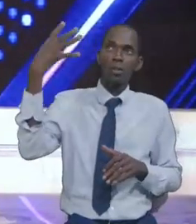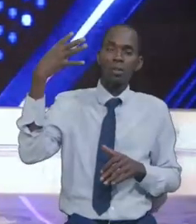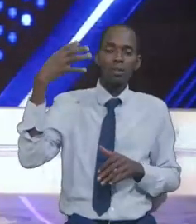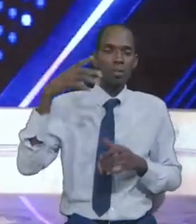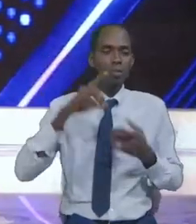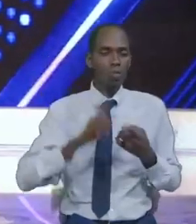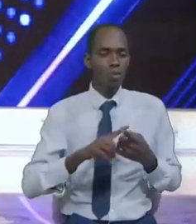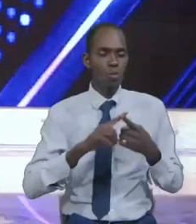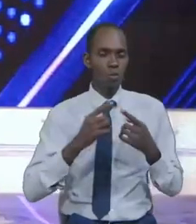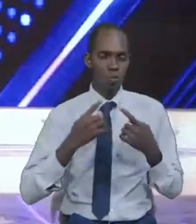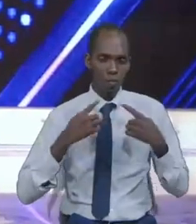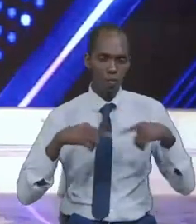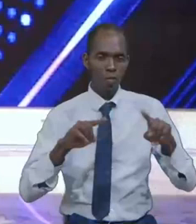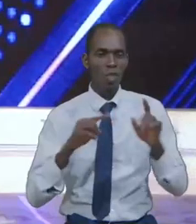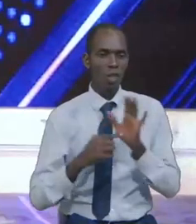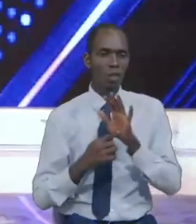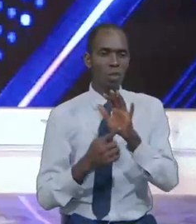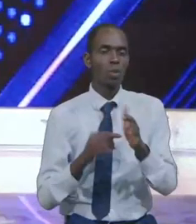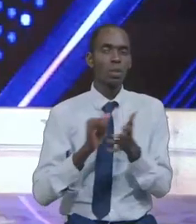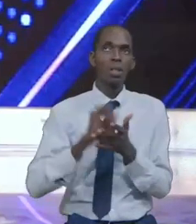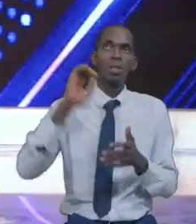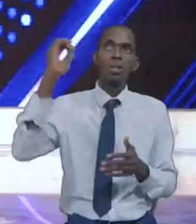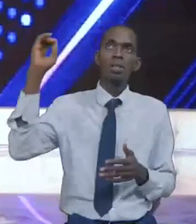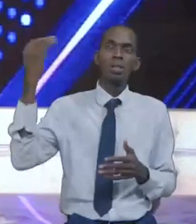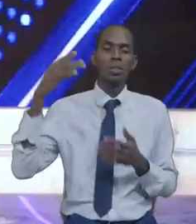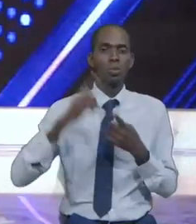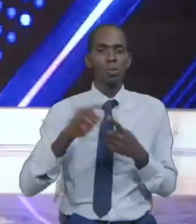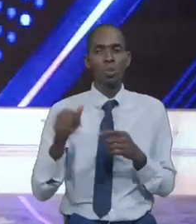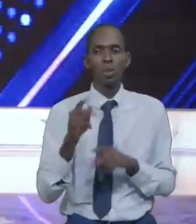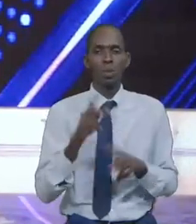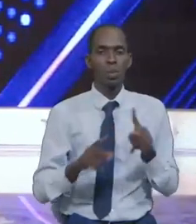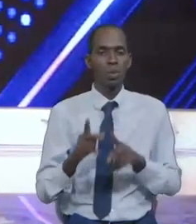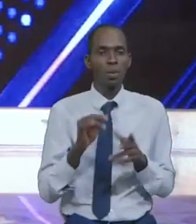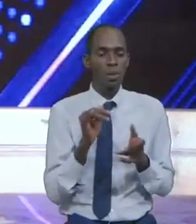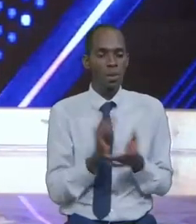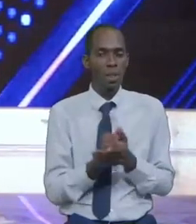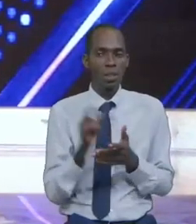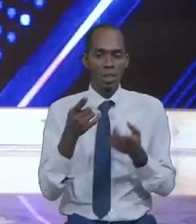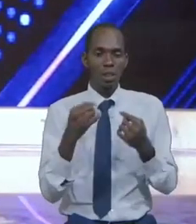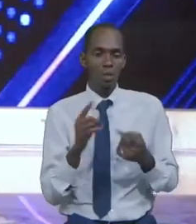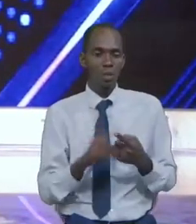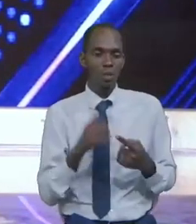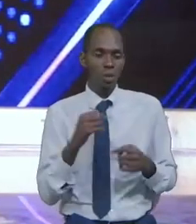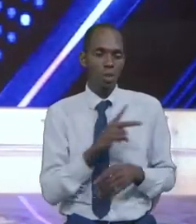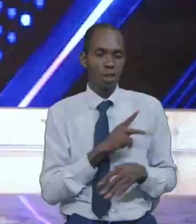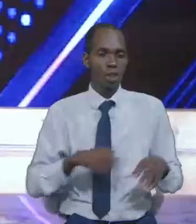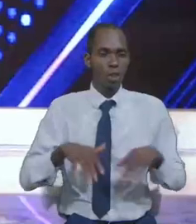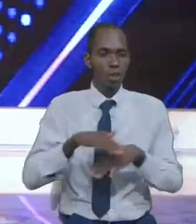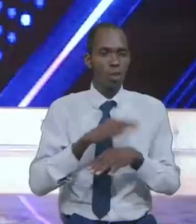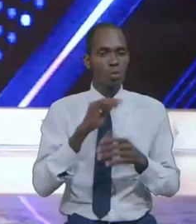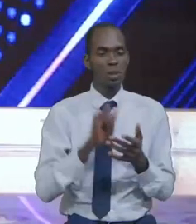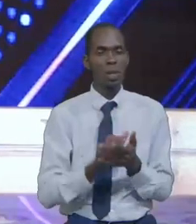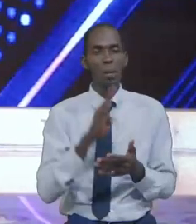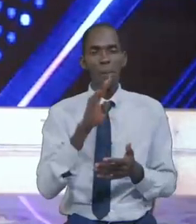à d'autres. Il est venu dans le royaume pour que lui, par ses efforts et par ses